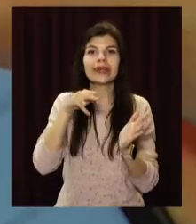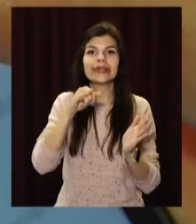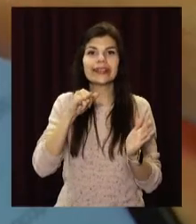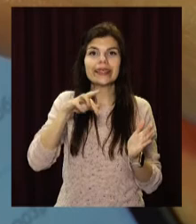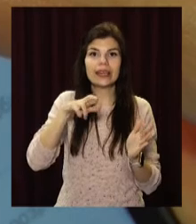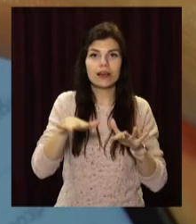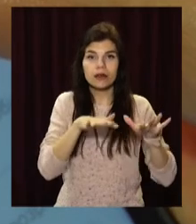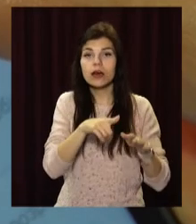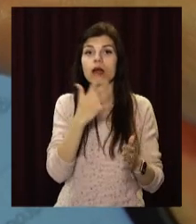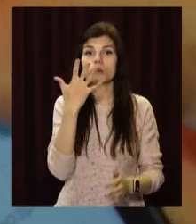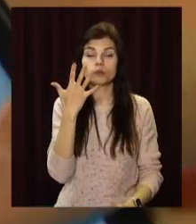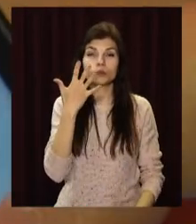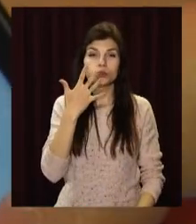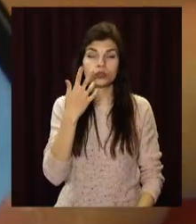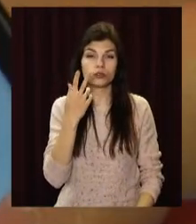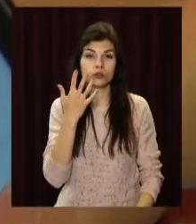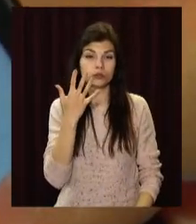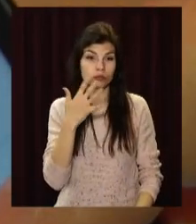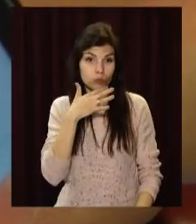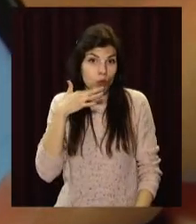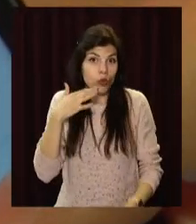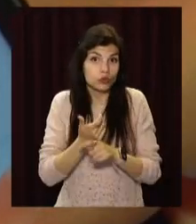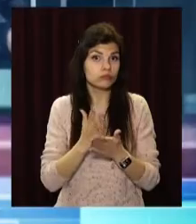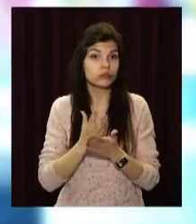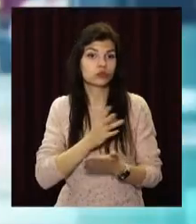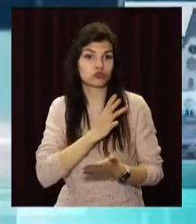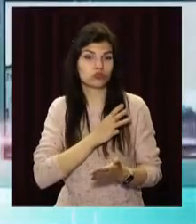черзі 532 тисячі українців.